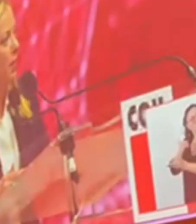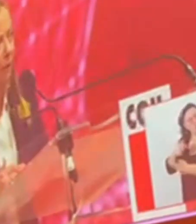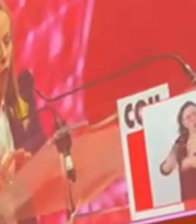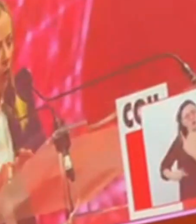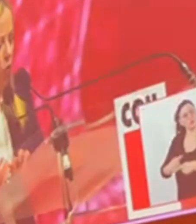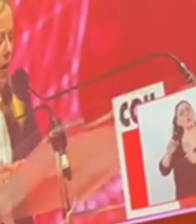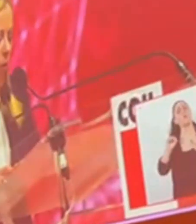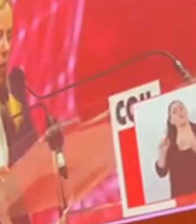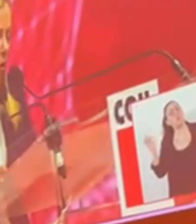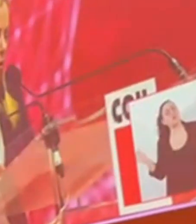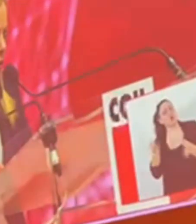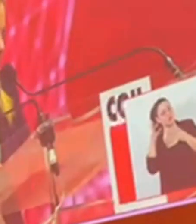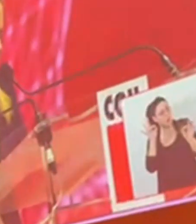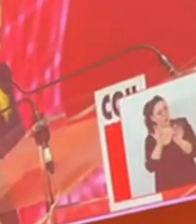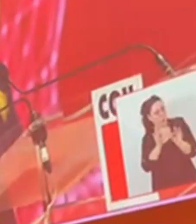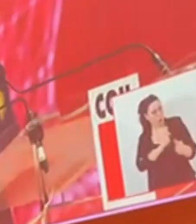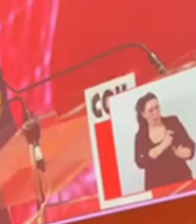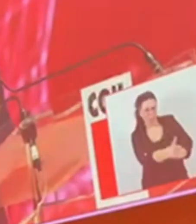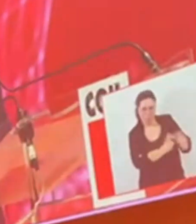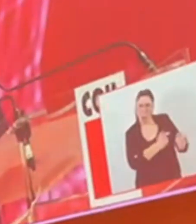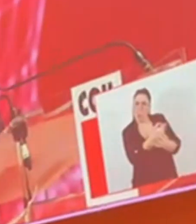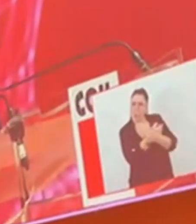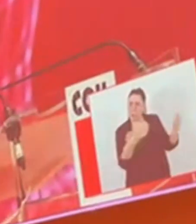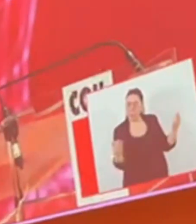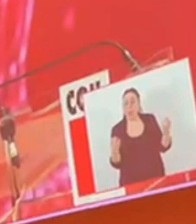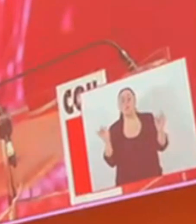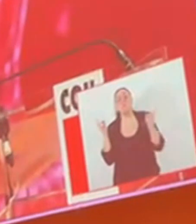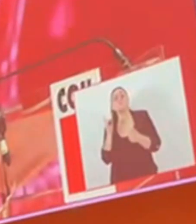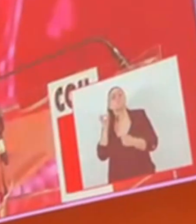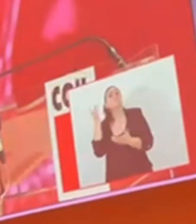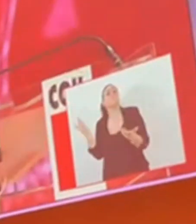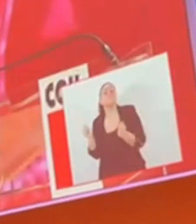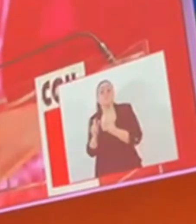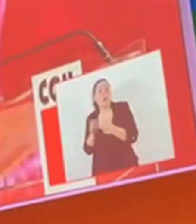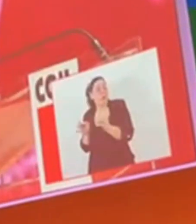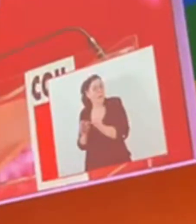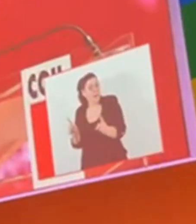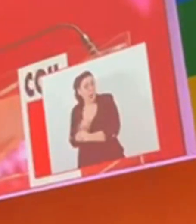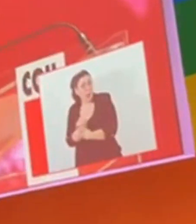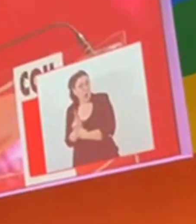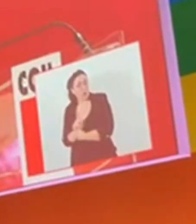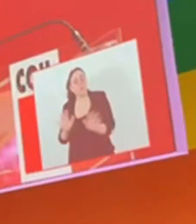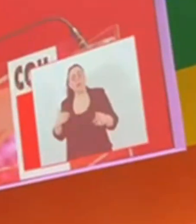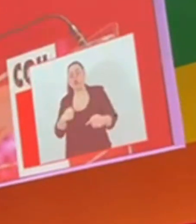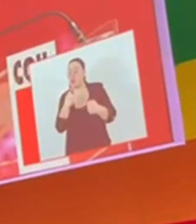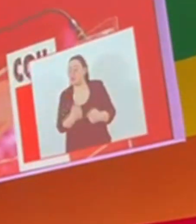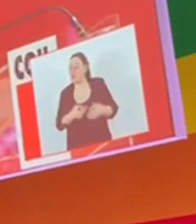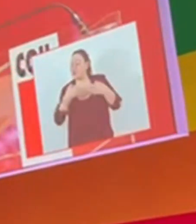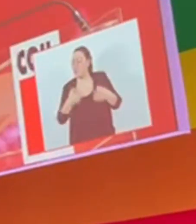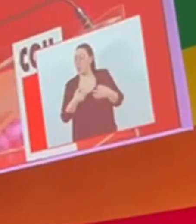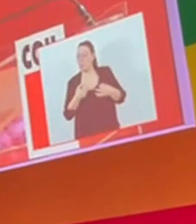cose insieme, a volte non saremo d'accordo, ma io vi garantisco che quelle istanze troveranno sempre un